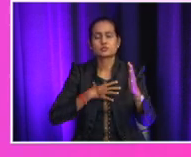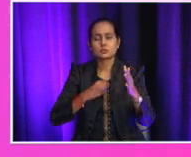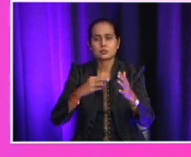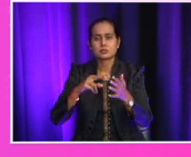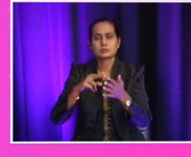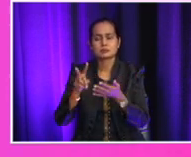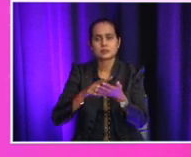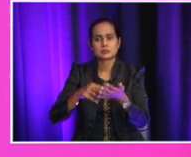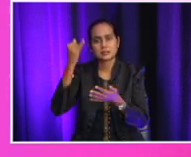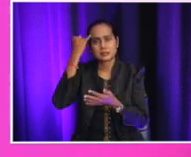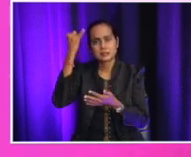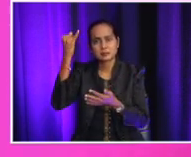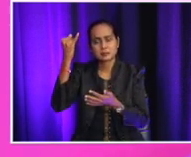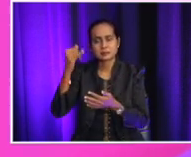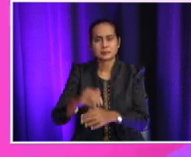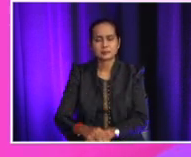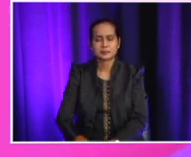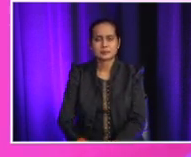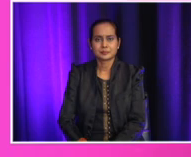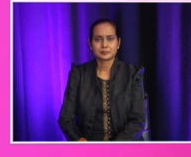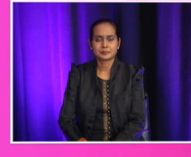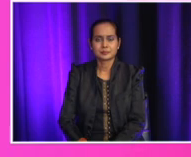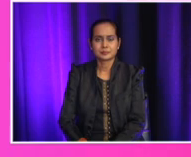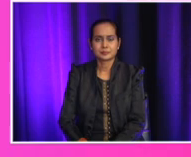seperti Dewa siswa dan Dewa masyarakat bukan